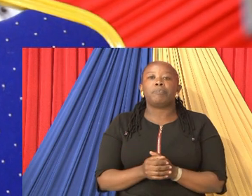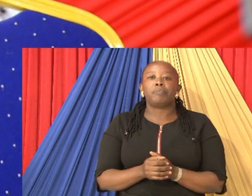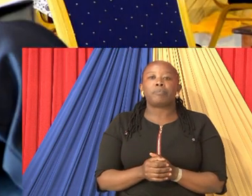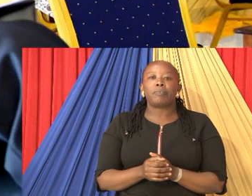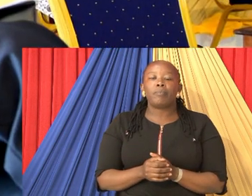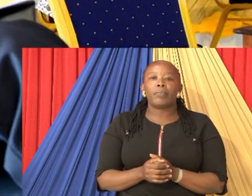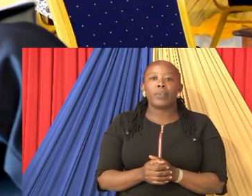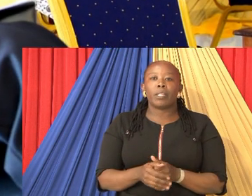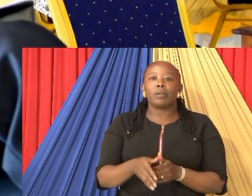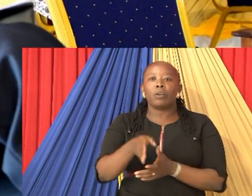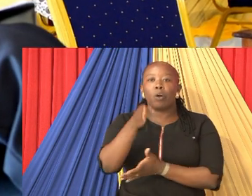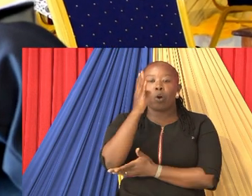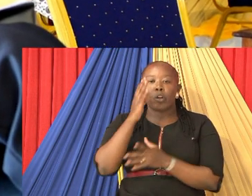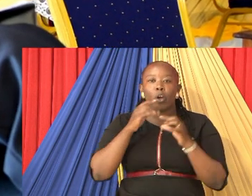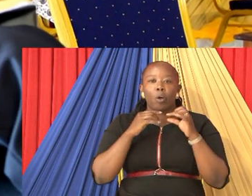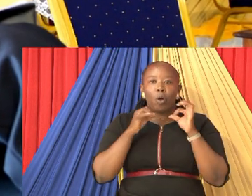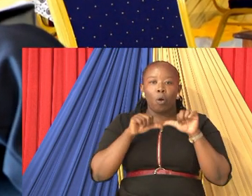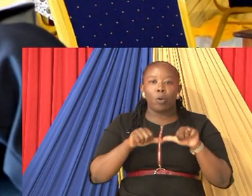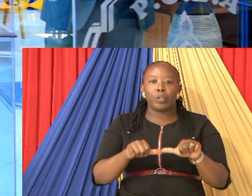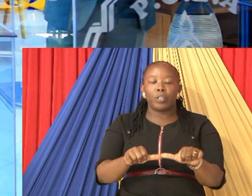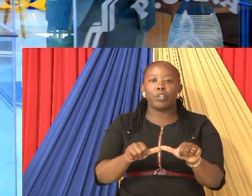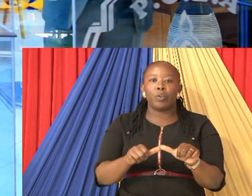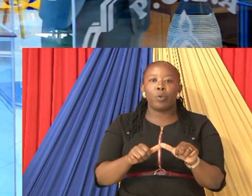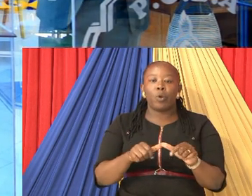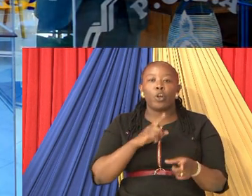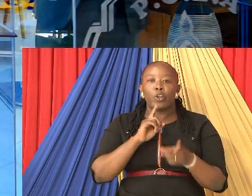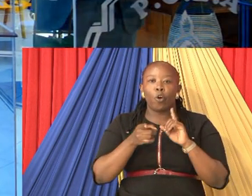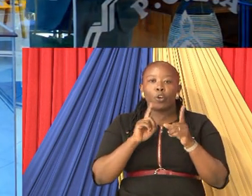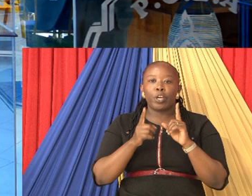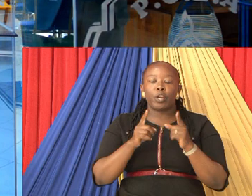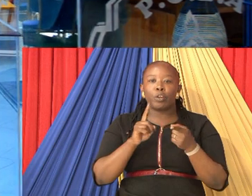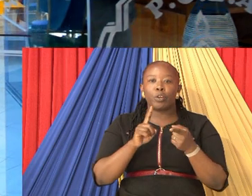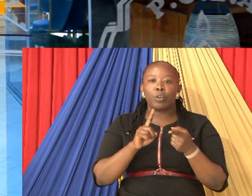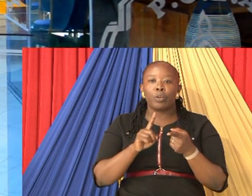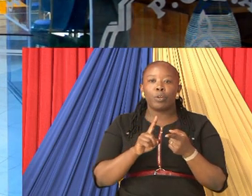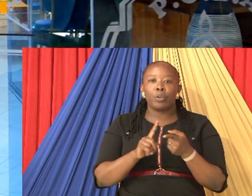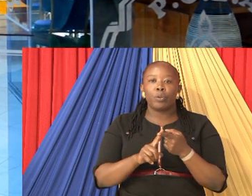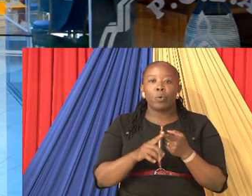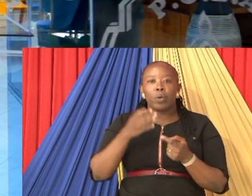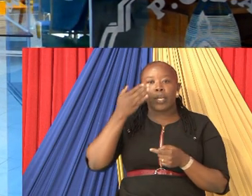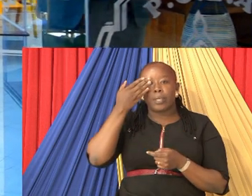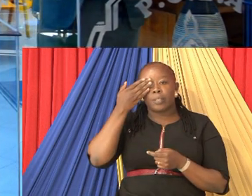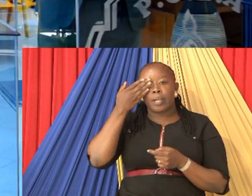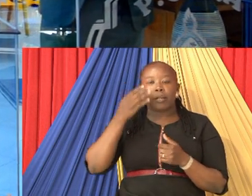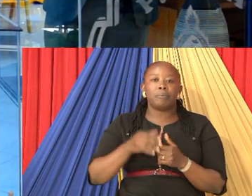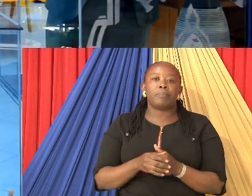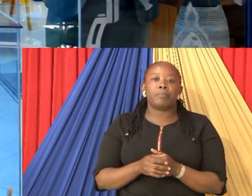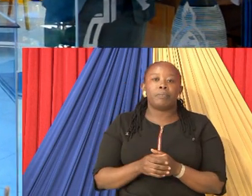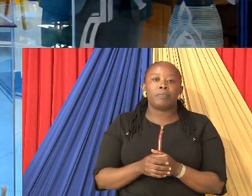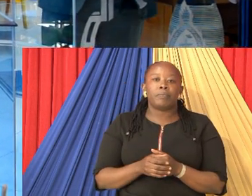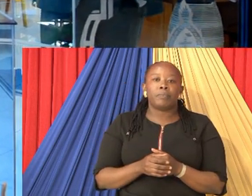Mungu ananenea wana wa Israeli. Anawaambia kwamba tena kwa